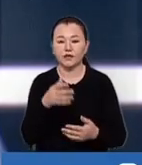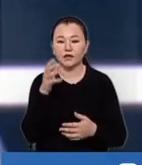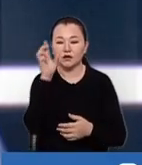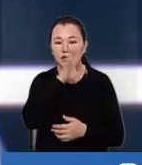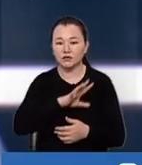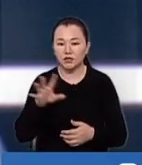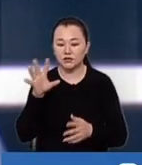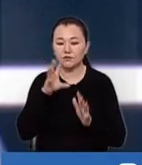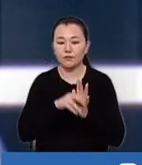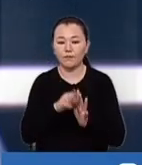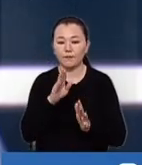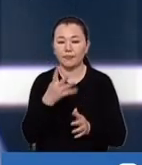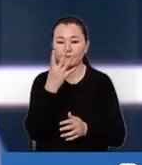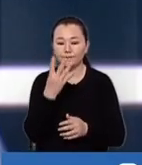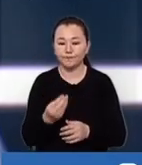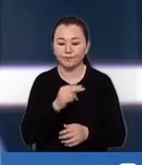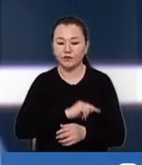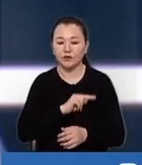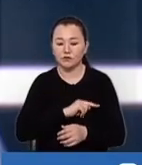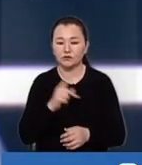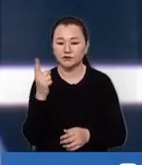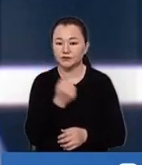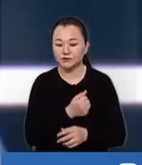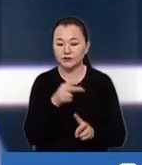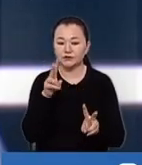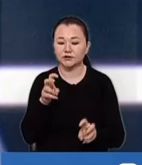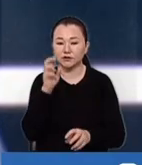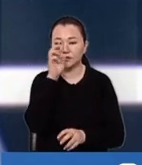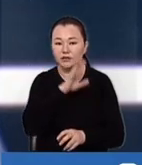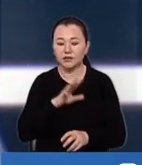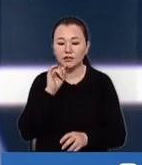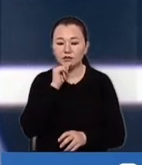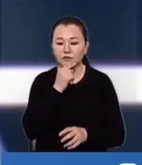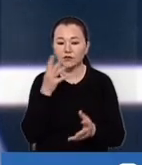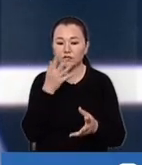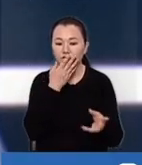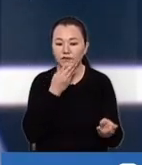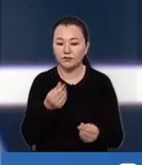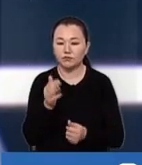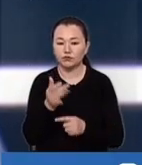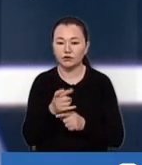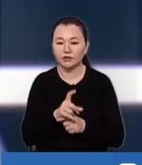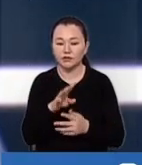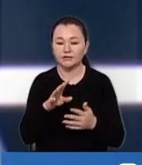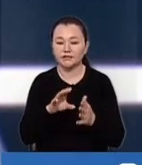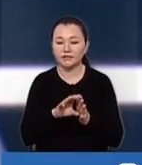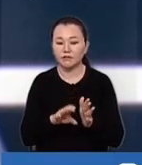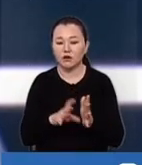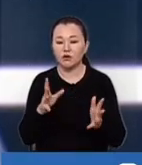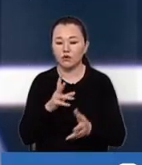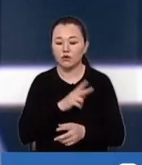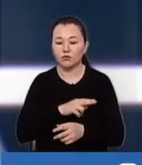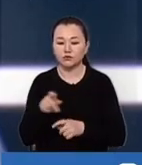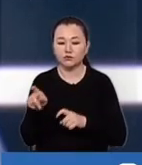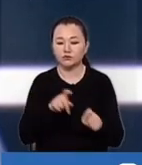Елімізде енгізілгелі отырған 4 күндік жұмыс аптасының ел экономикасына әсері қандай болмақ? Бұл жүйеге қай сала қызметкерлері